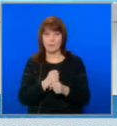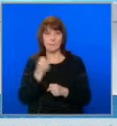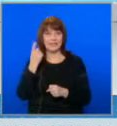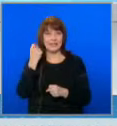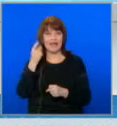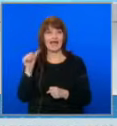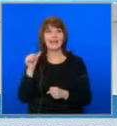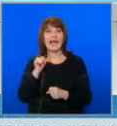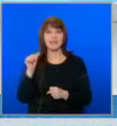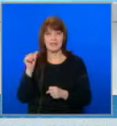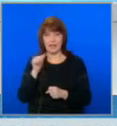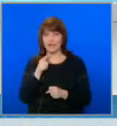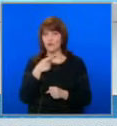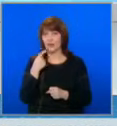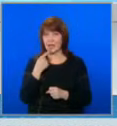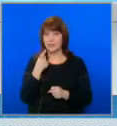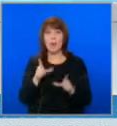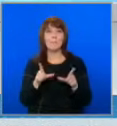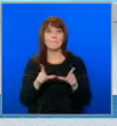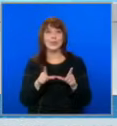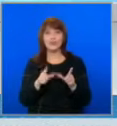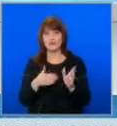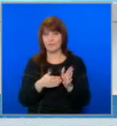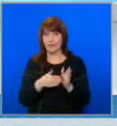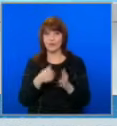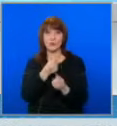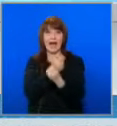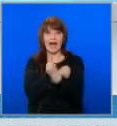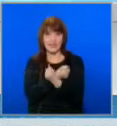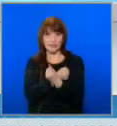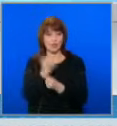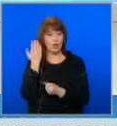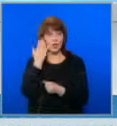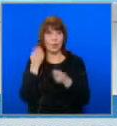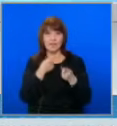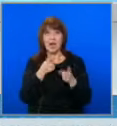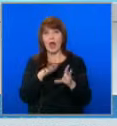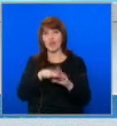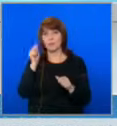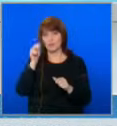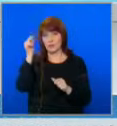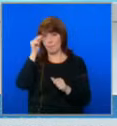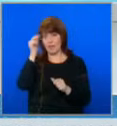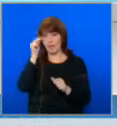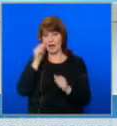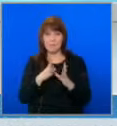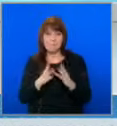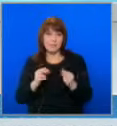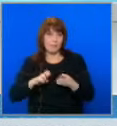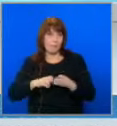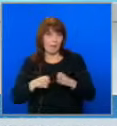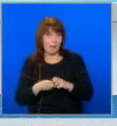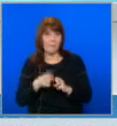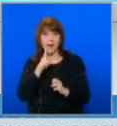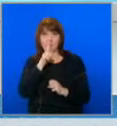председателят и атанас атанасов съобщи че мишин вместо да бъде арестуван и обвинен е напуснал страната безпрепятствено в